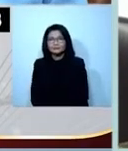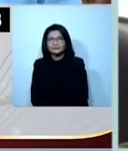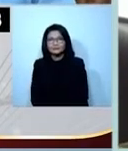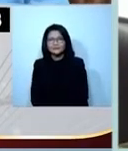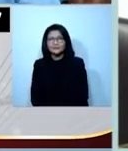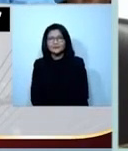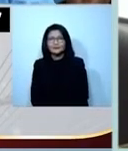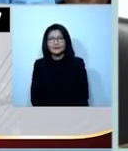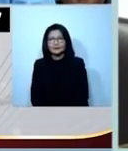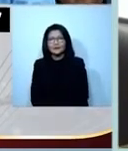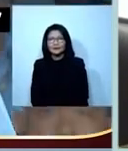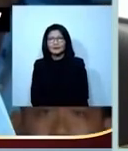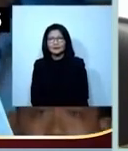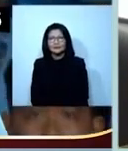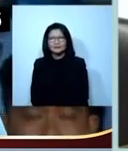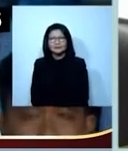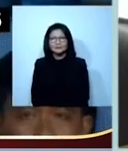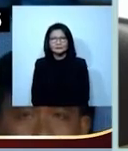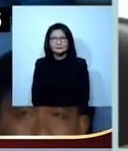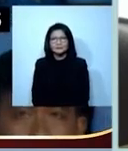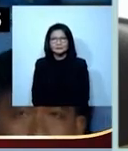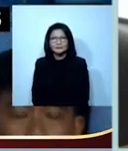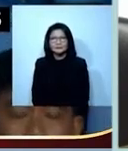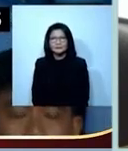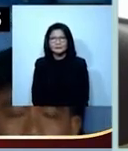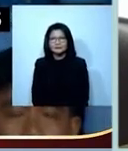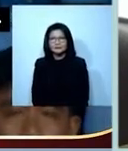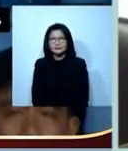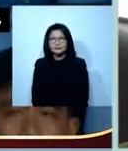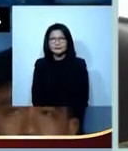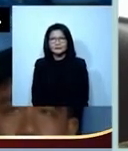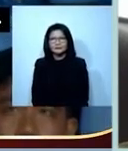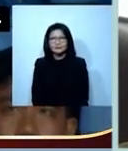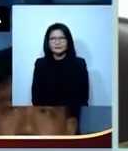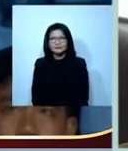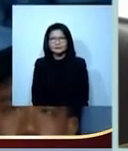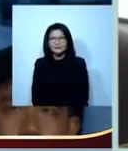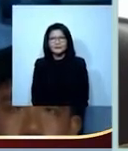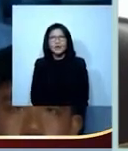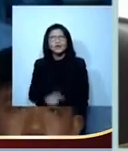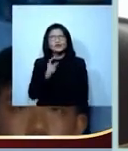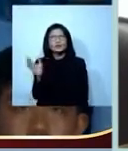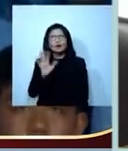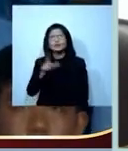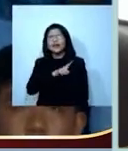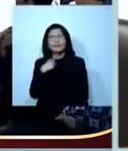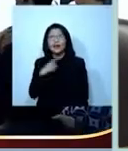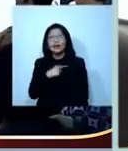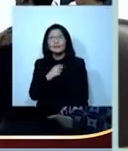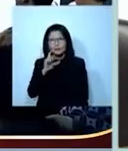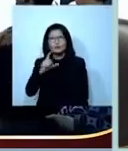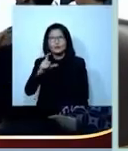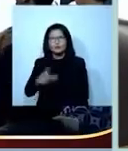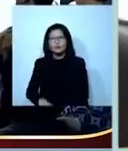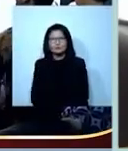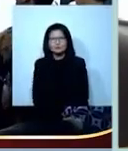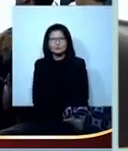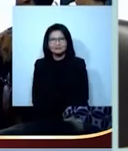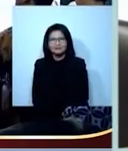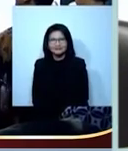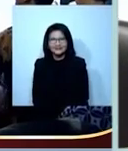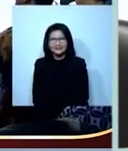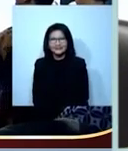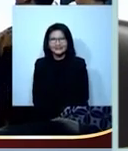berbagai permasalahan terkait dengan isu soal demokrasi, soal HAM dan seterusnya. Jadi memang